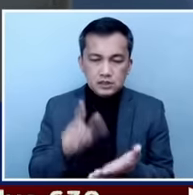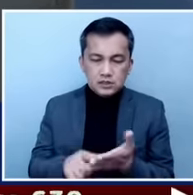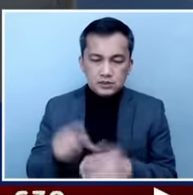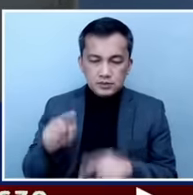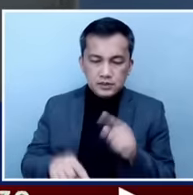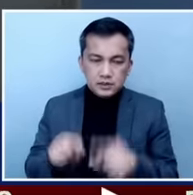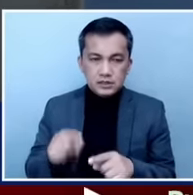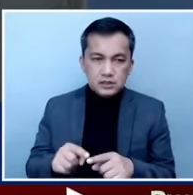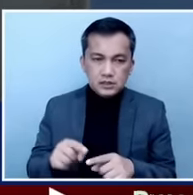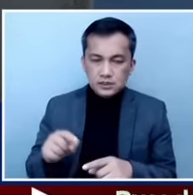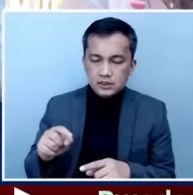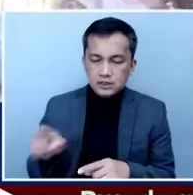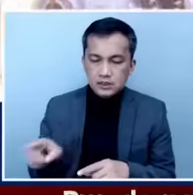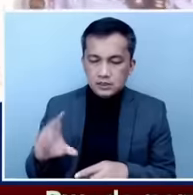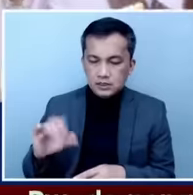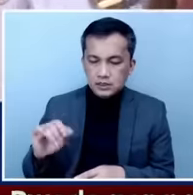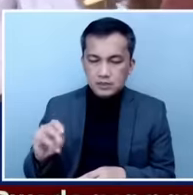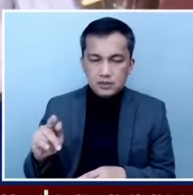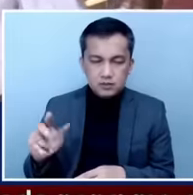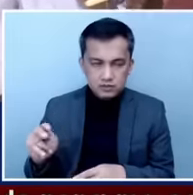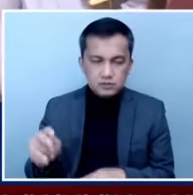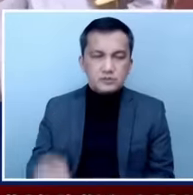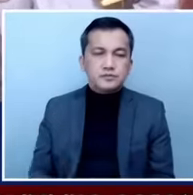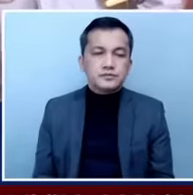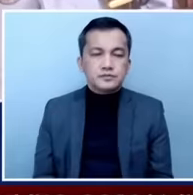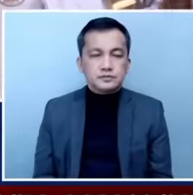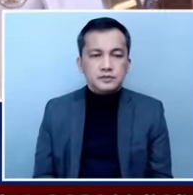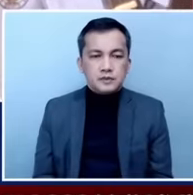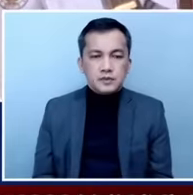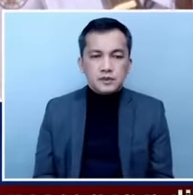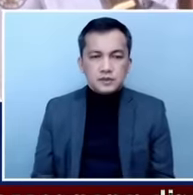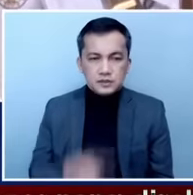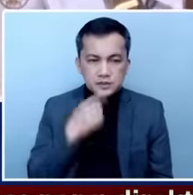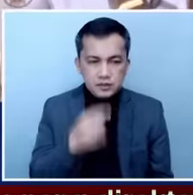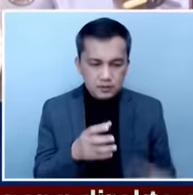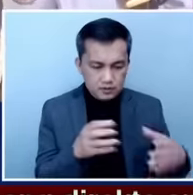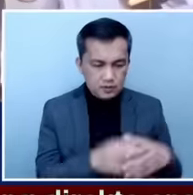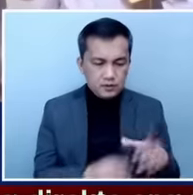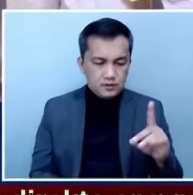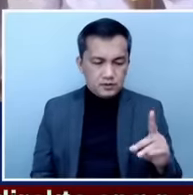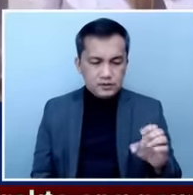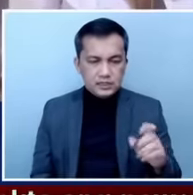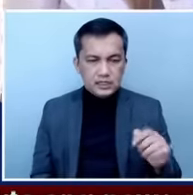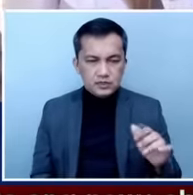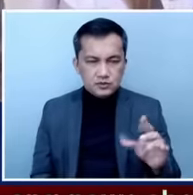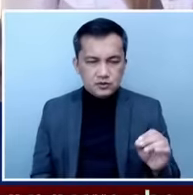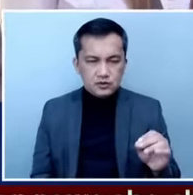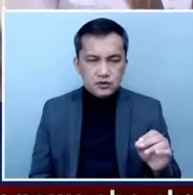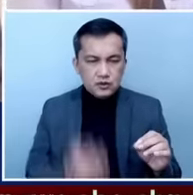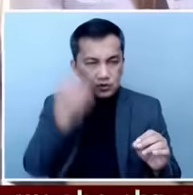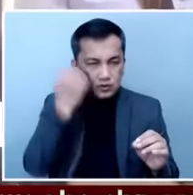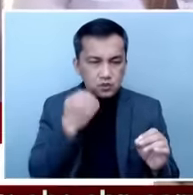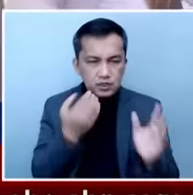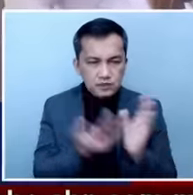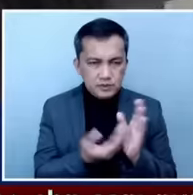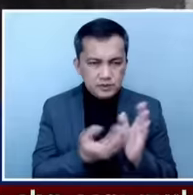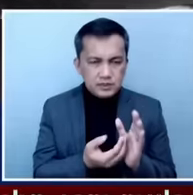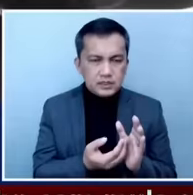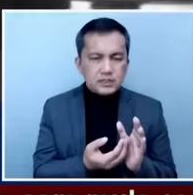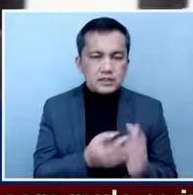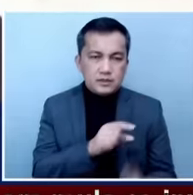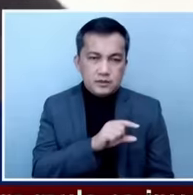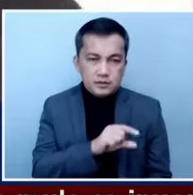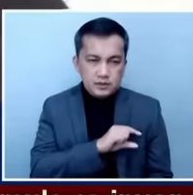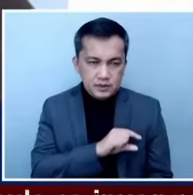si Miss Camilon. Pero ayon sa kampo ni De Castro, hindi umano sapat ang mga ebidensyang hawak ng PNP